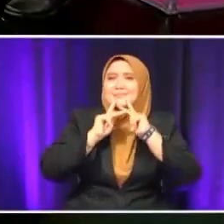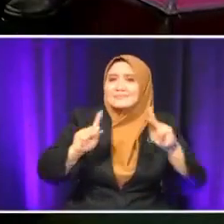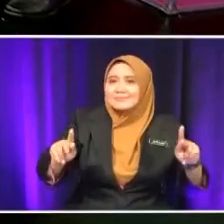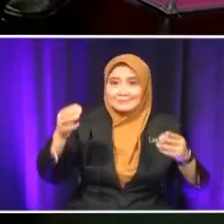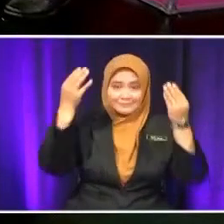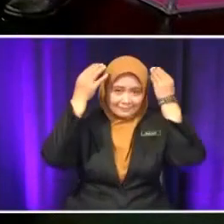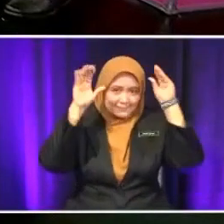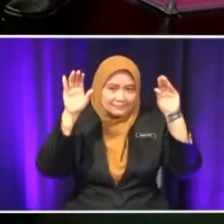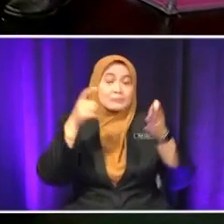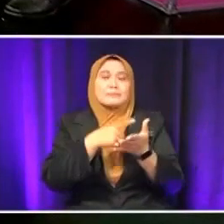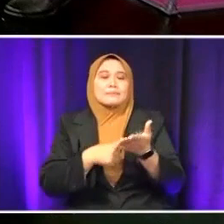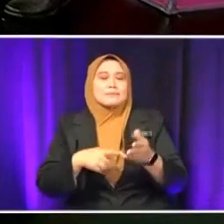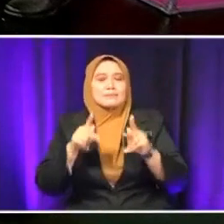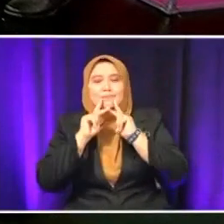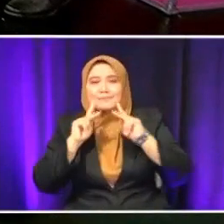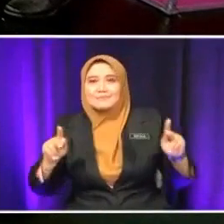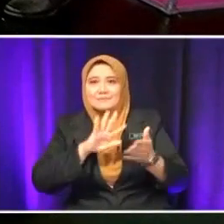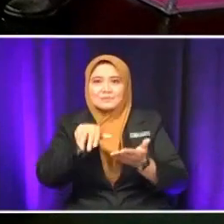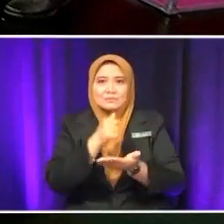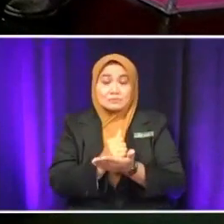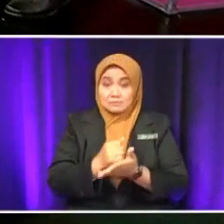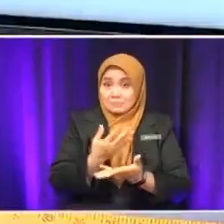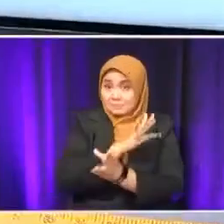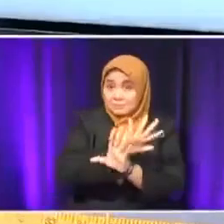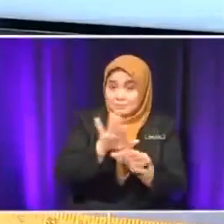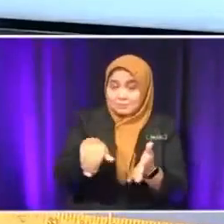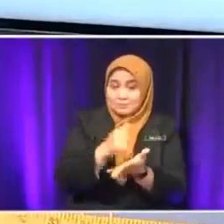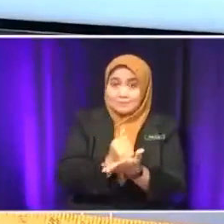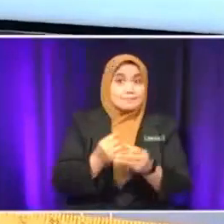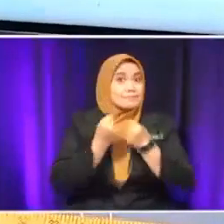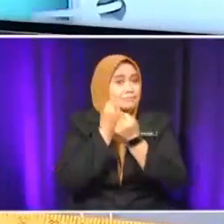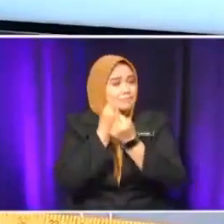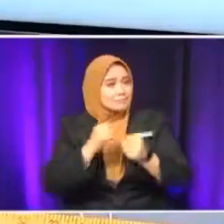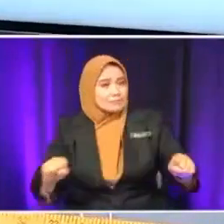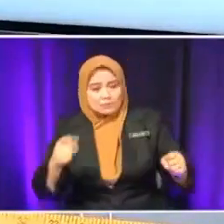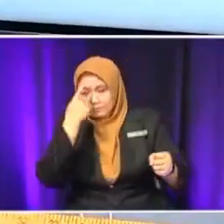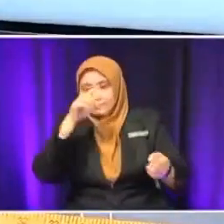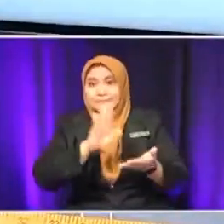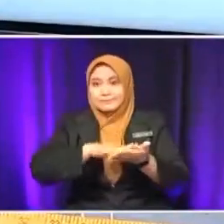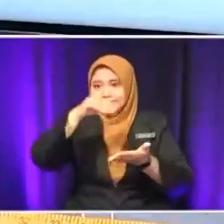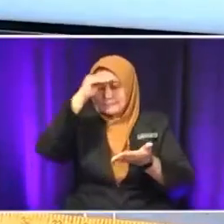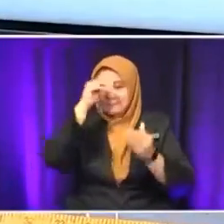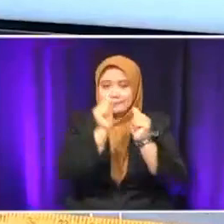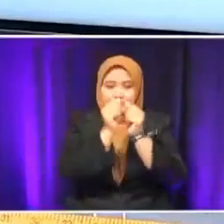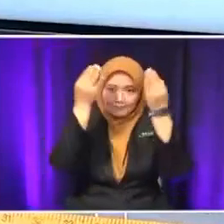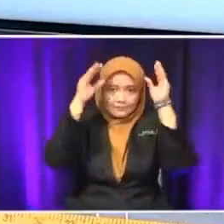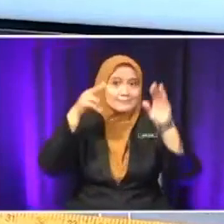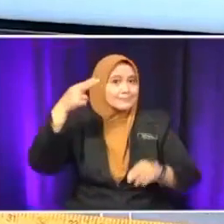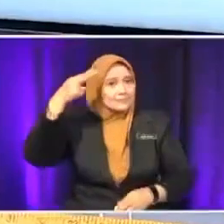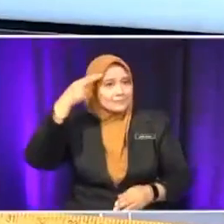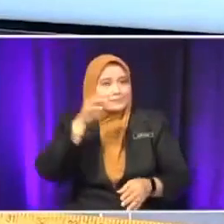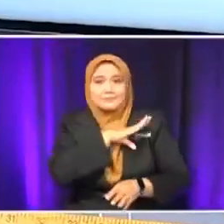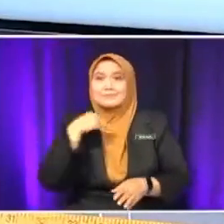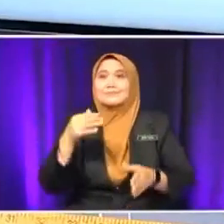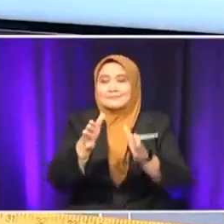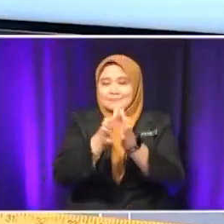kasih Chris. Chris apa khabar? Khabar baik cikgu. Hari ini dah sedia, dah semangat nak belajar dengan Cikgu Hadi. Baik. Tapi sebelum itu, Chris ingin mengucapkan selamat